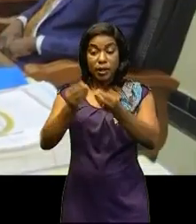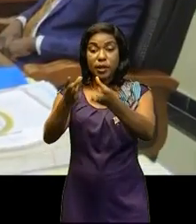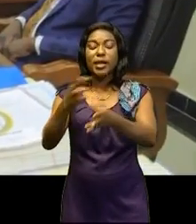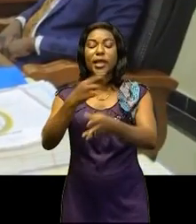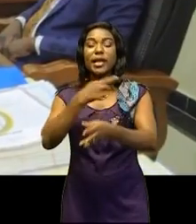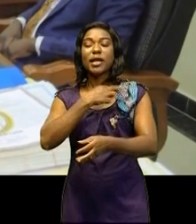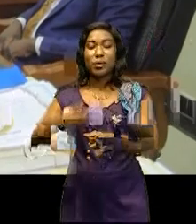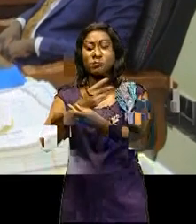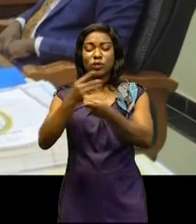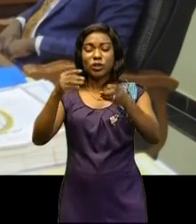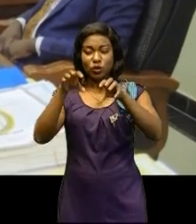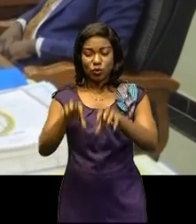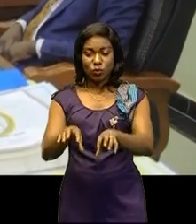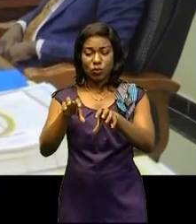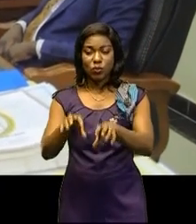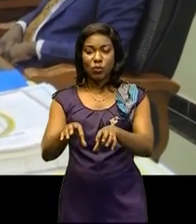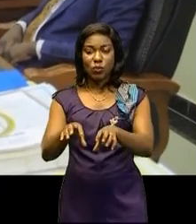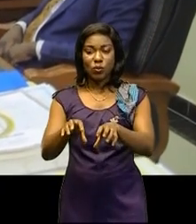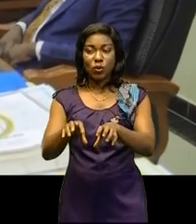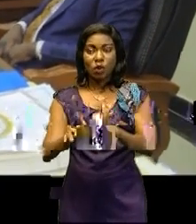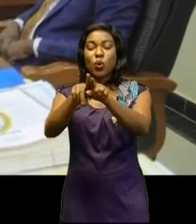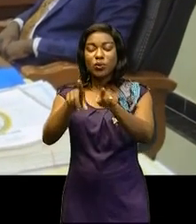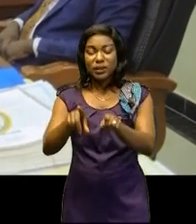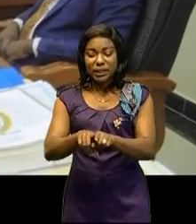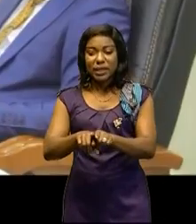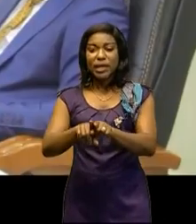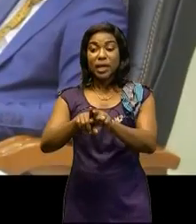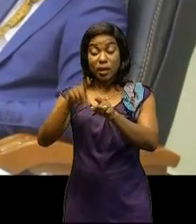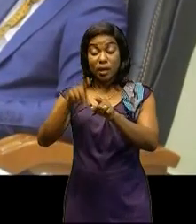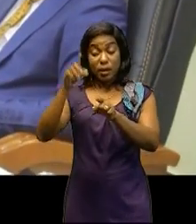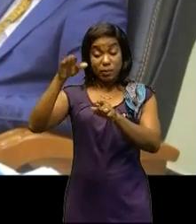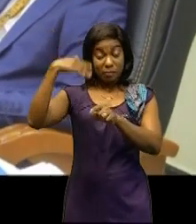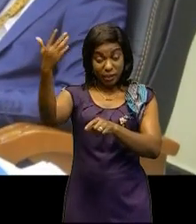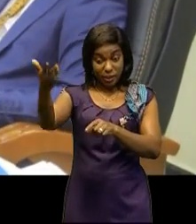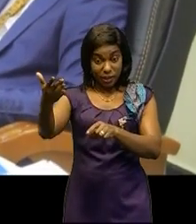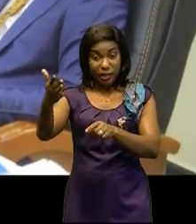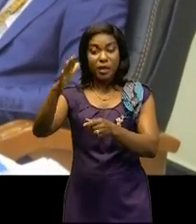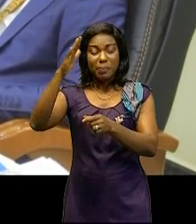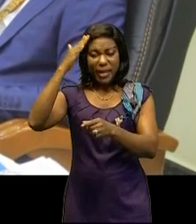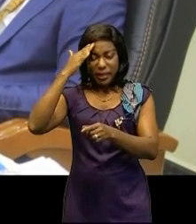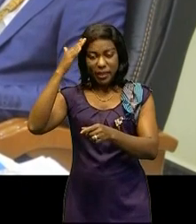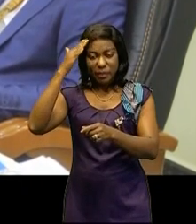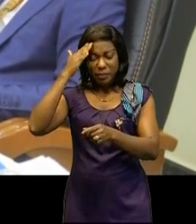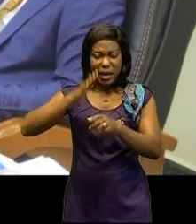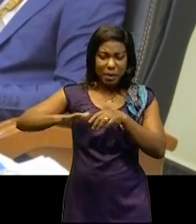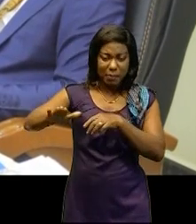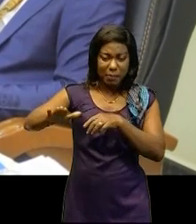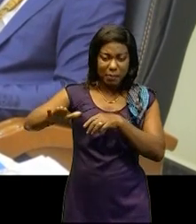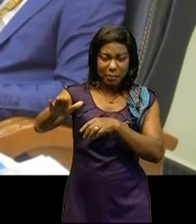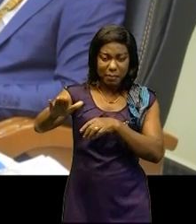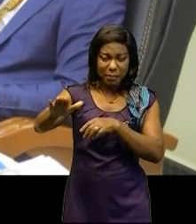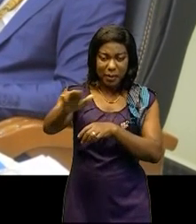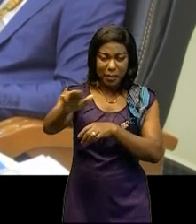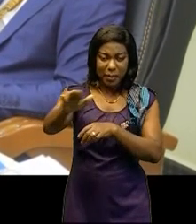République démocratique du Congo, laquelle devra dorénavant être reconnue avec des retombées en termes